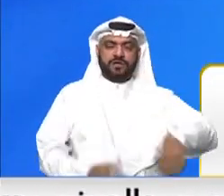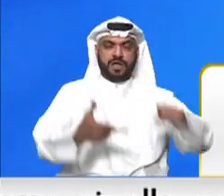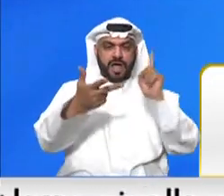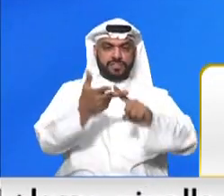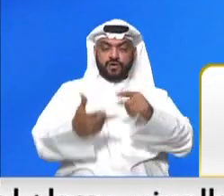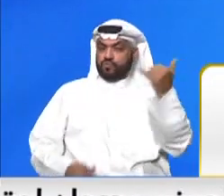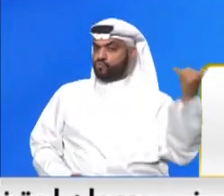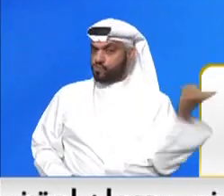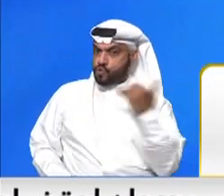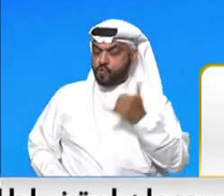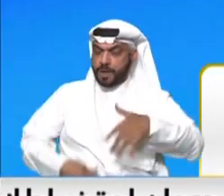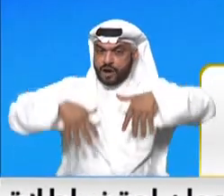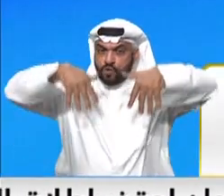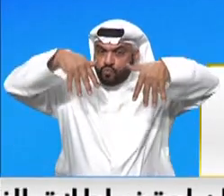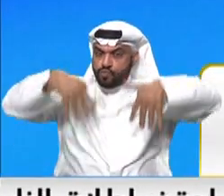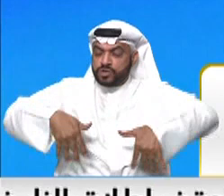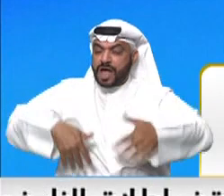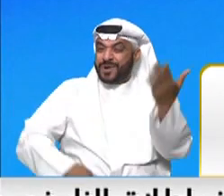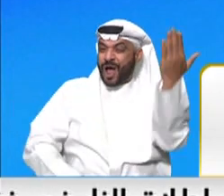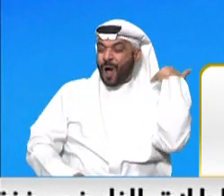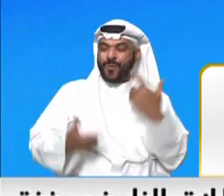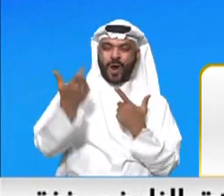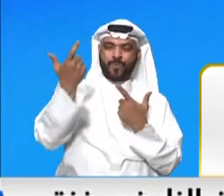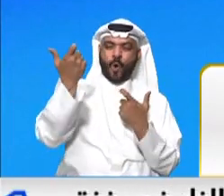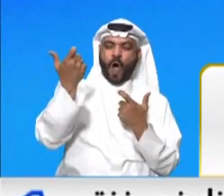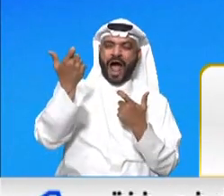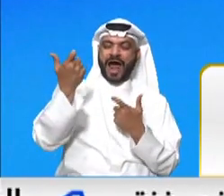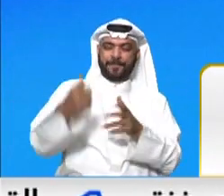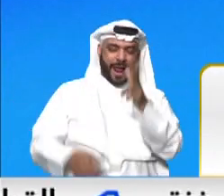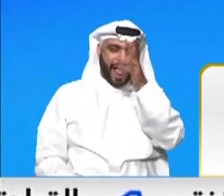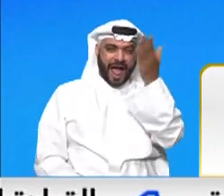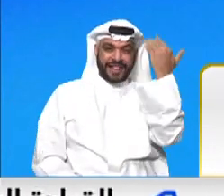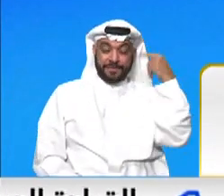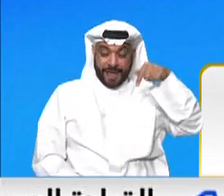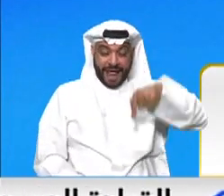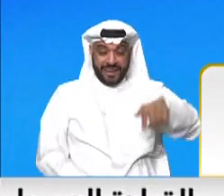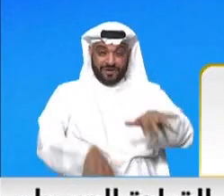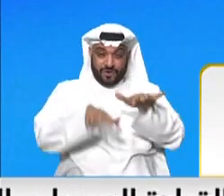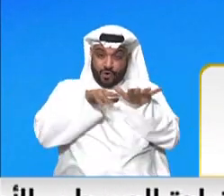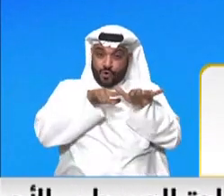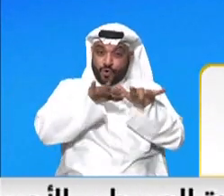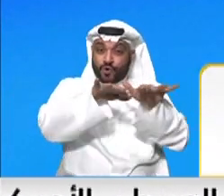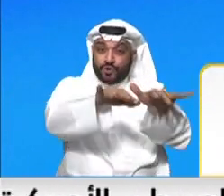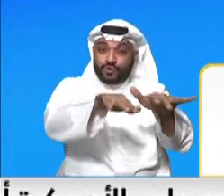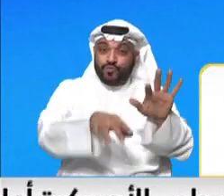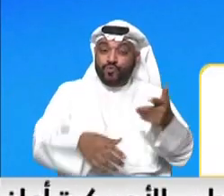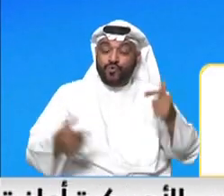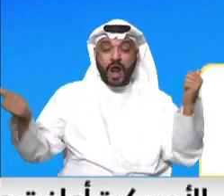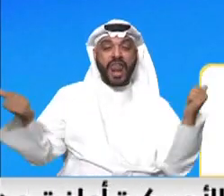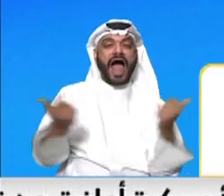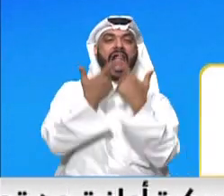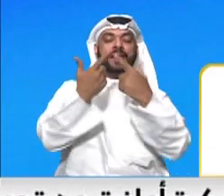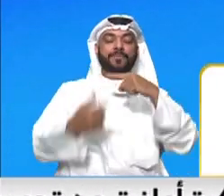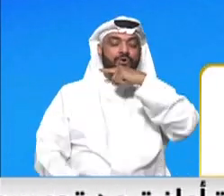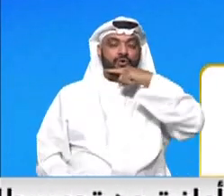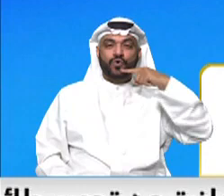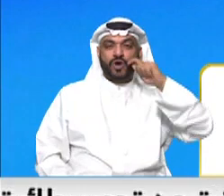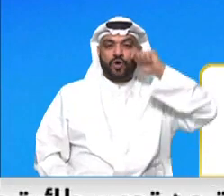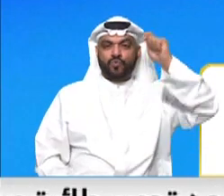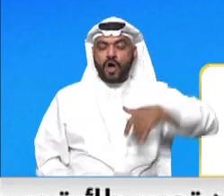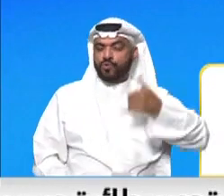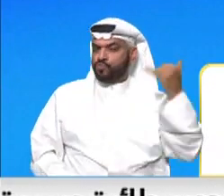بالمدافعين ومن يحاربون في اطار العمليه العسكريه روسيه الخاصه باوكرانيا مشددا على اهميه